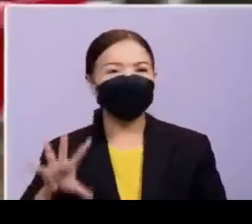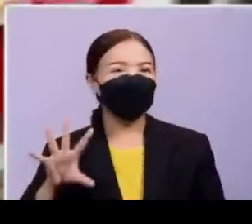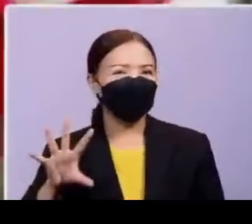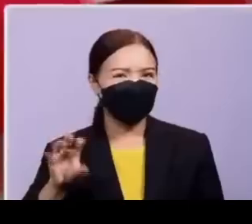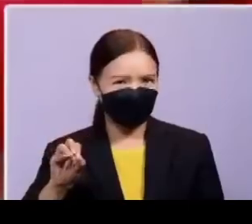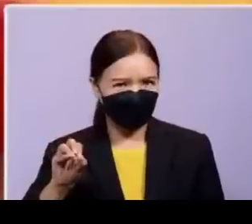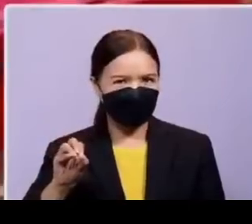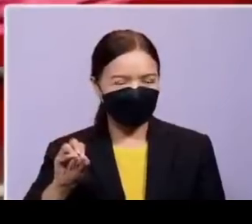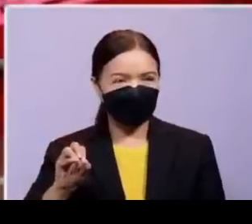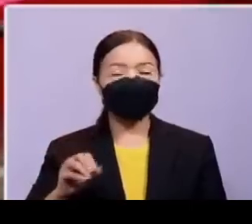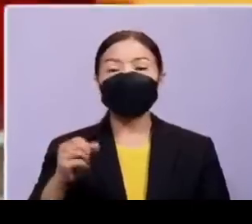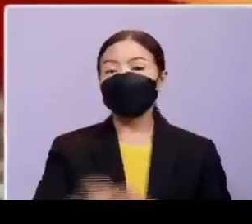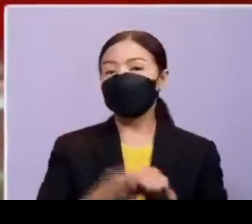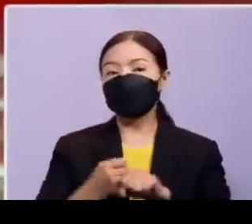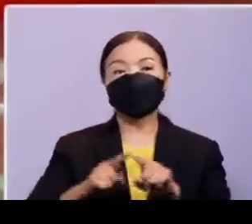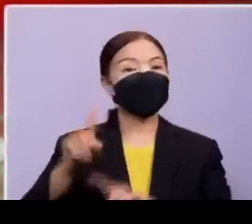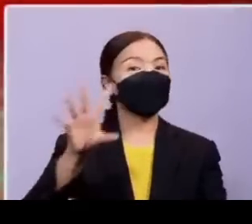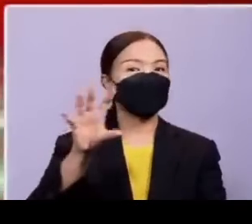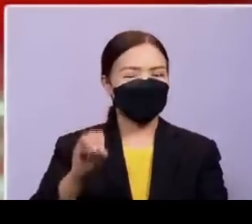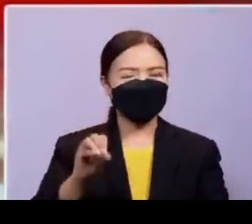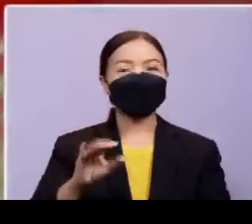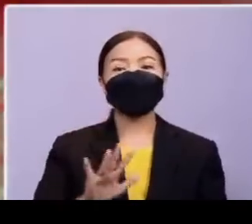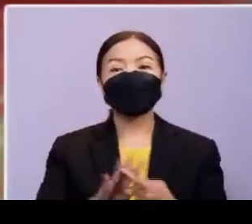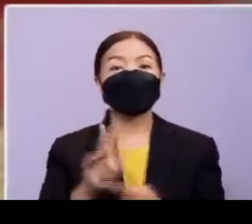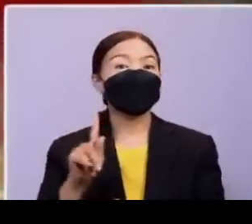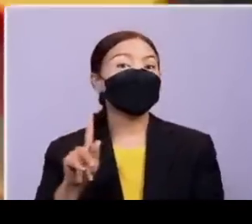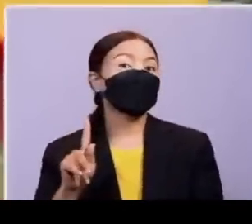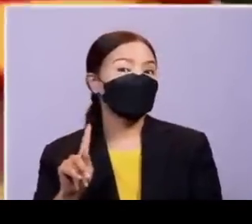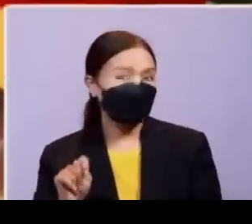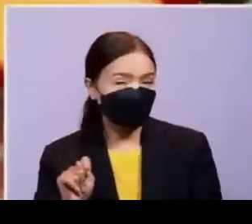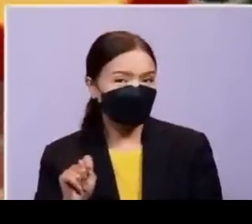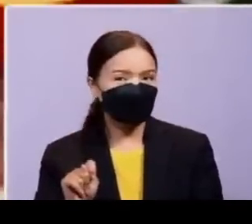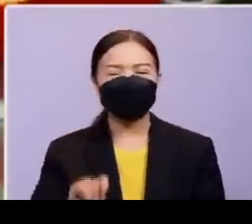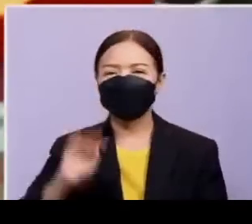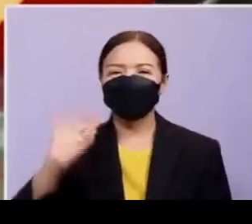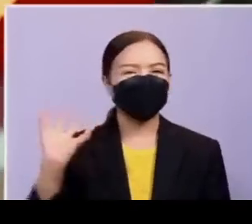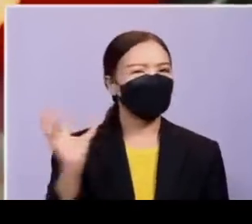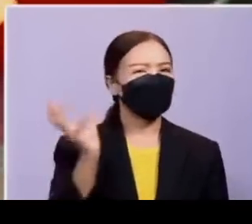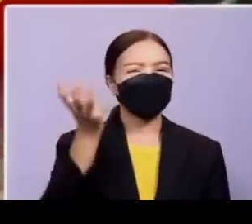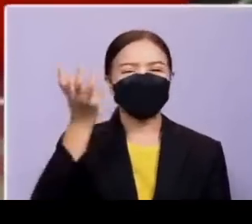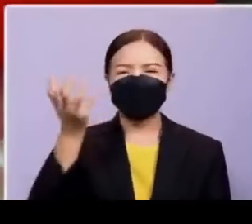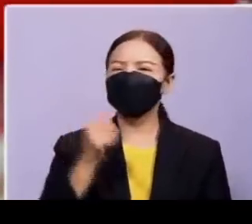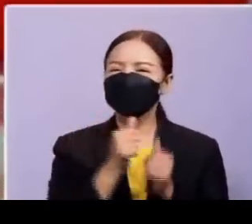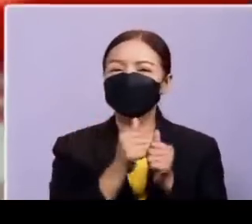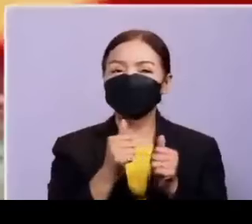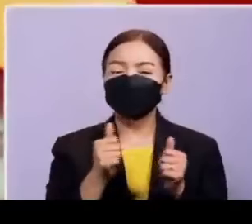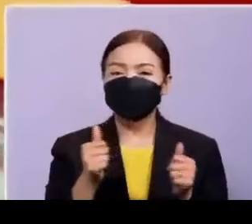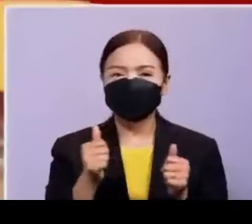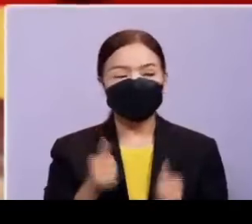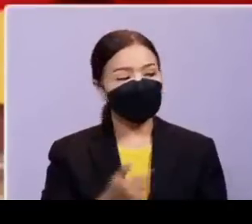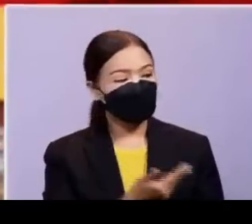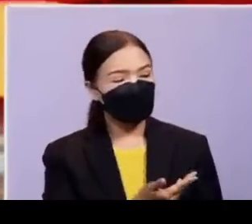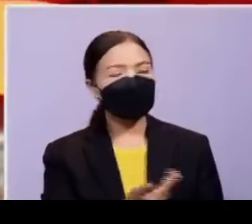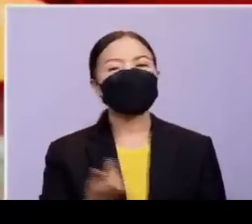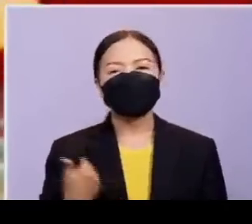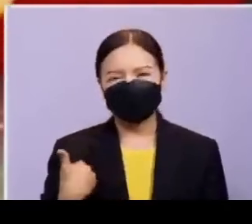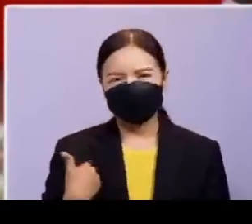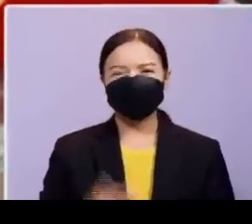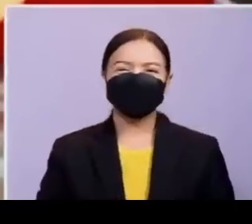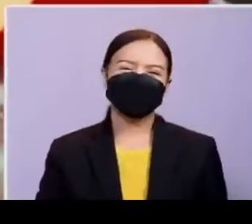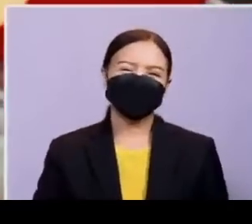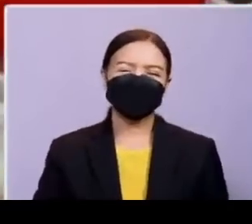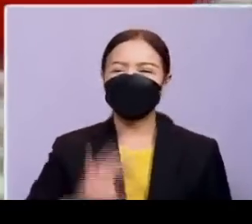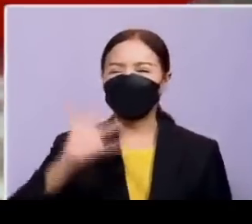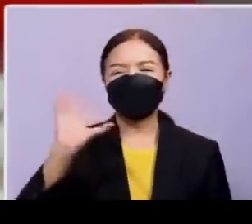คือแล้วก็เป็นปีที่50ด้วยภายใต้แนวคิด Only One Earth คุณรีนแปลหน่อย ก็เรามีเพียงแค่โลก